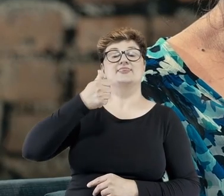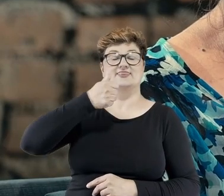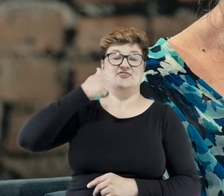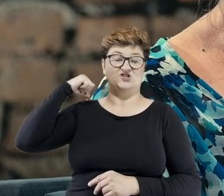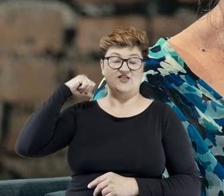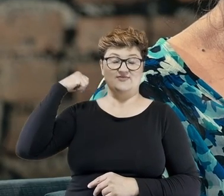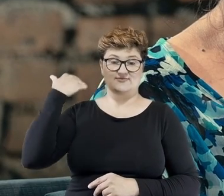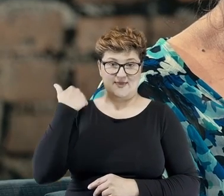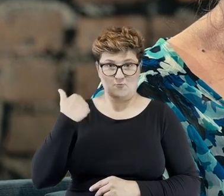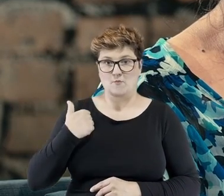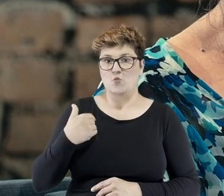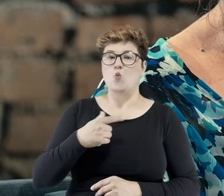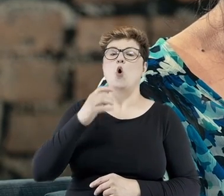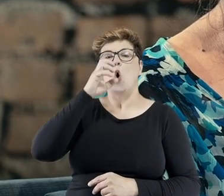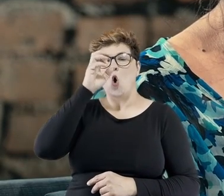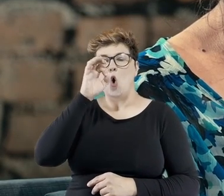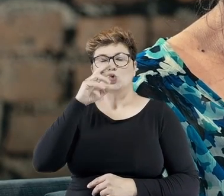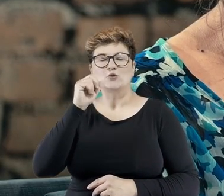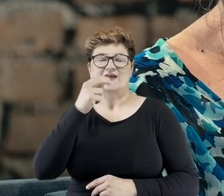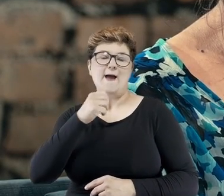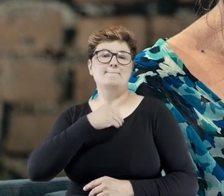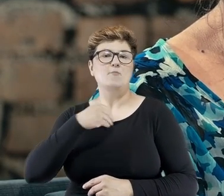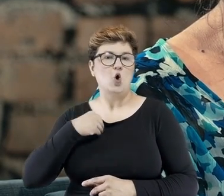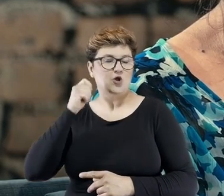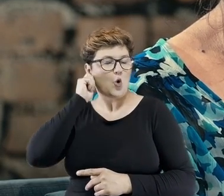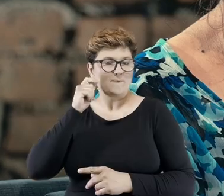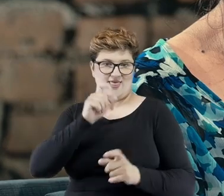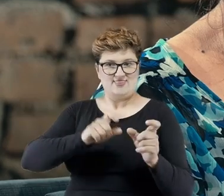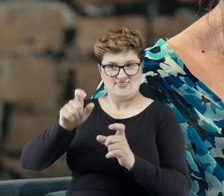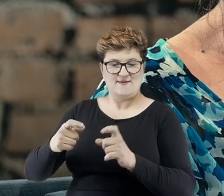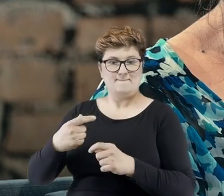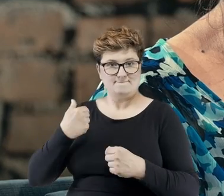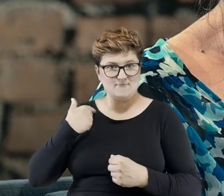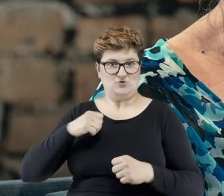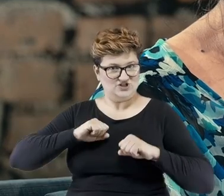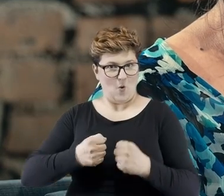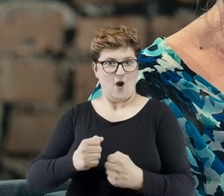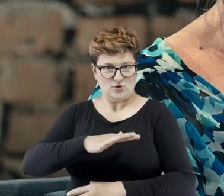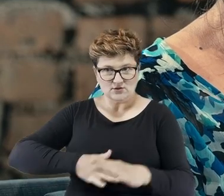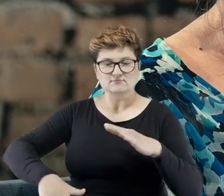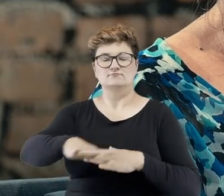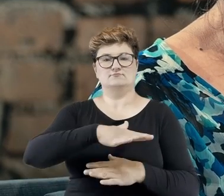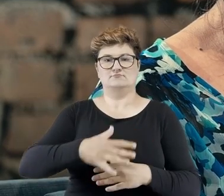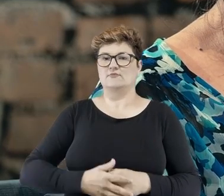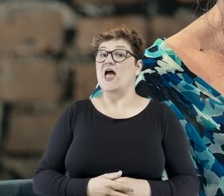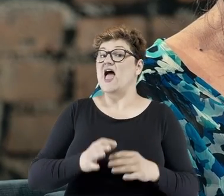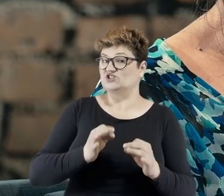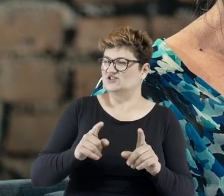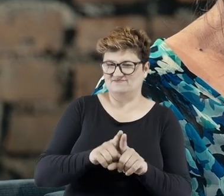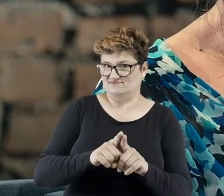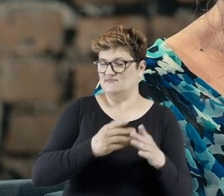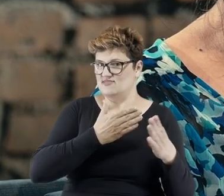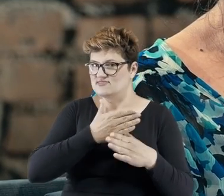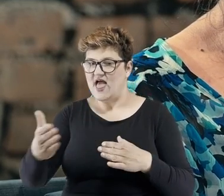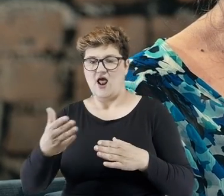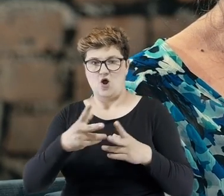wysłuchaliście Państwo wykładu o ruńskiej Polonii, kobietach działających tutaj na Oruni. I dzisiaj pozostaniemy też